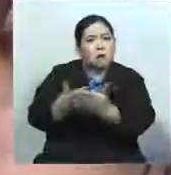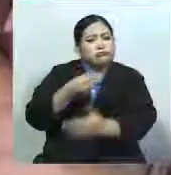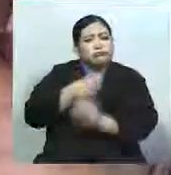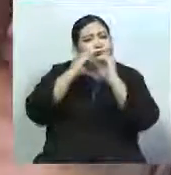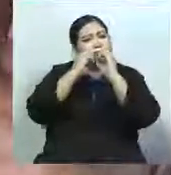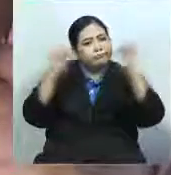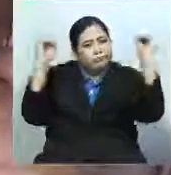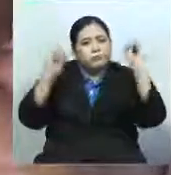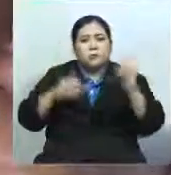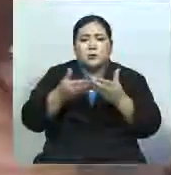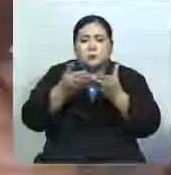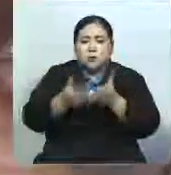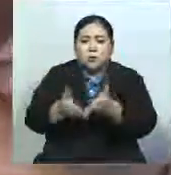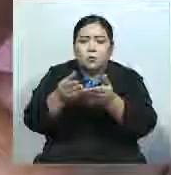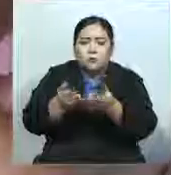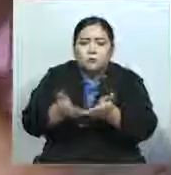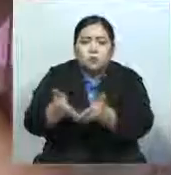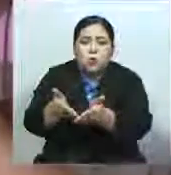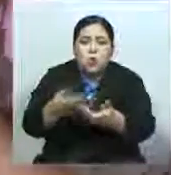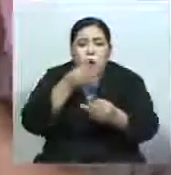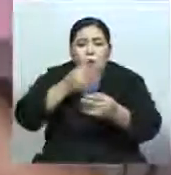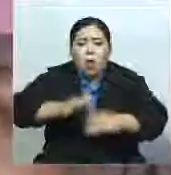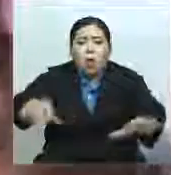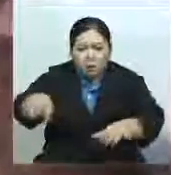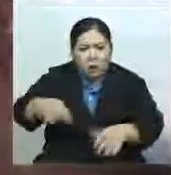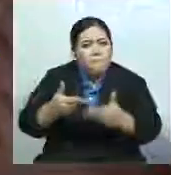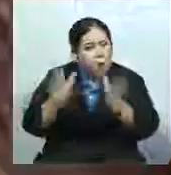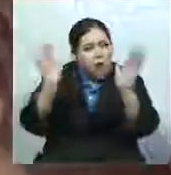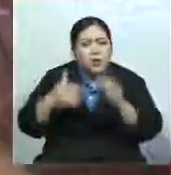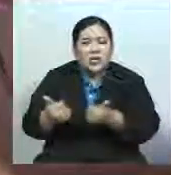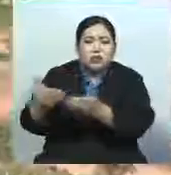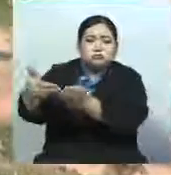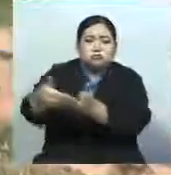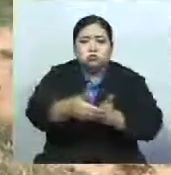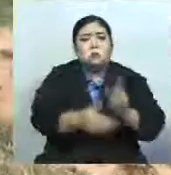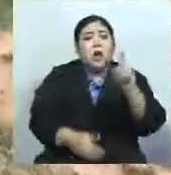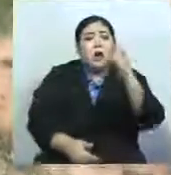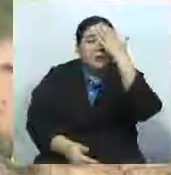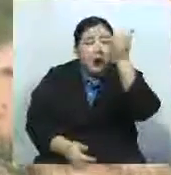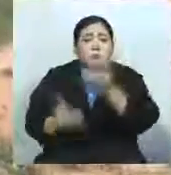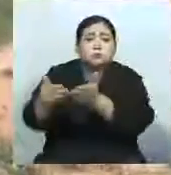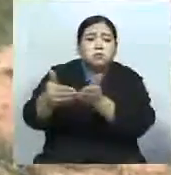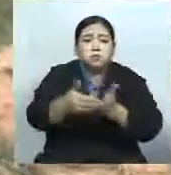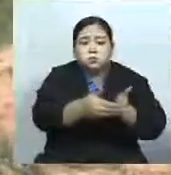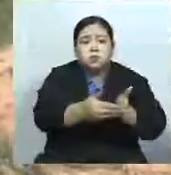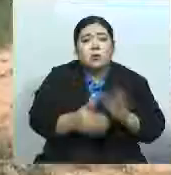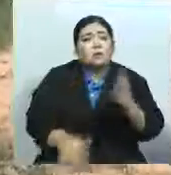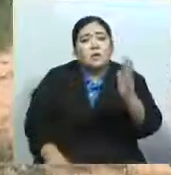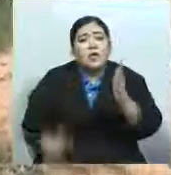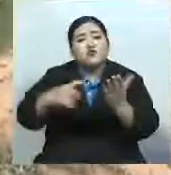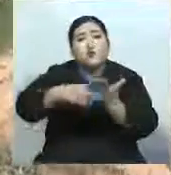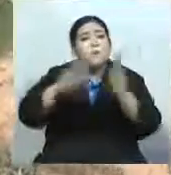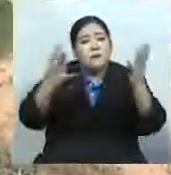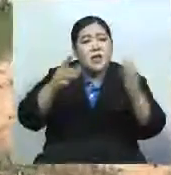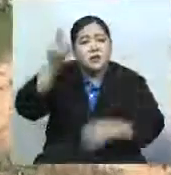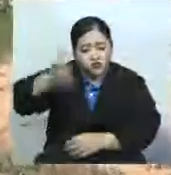เลยทั้งยังปล่อยลอยแพไว้กลางทะเลด้วยขณะนี้ยังไม่สามารถเข้าฝั่งได้เพราะเรือไม่มีตั๋วเทียบท่าต้องรอนายจ้าง